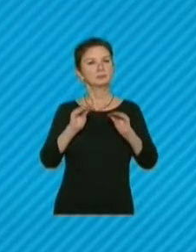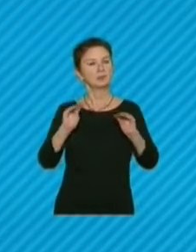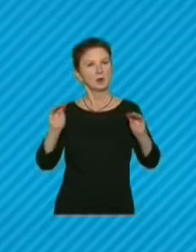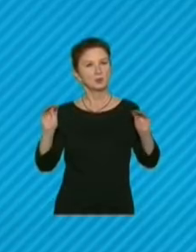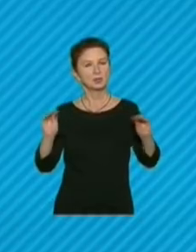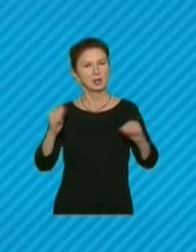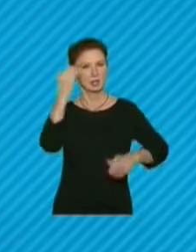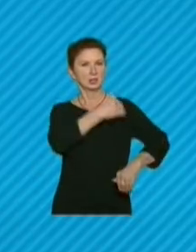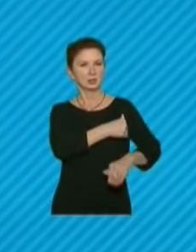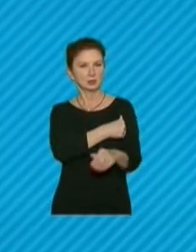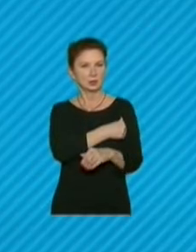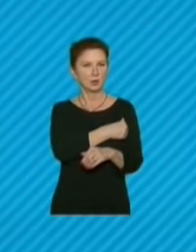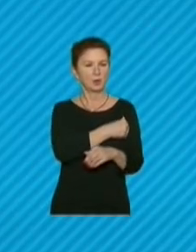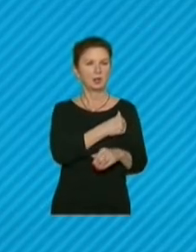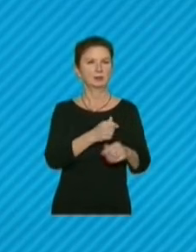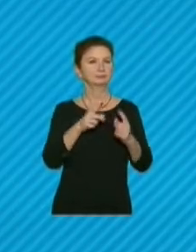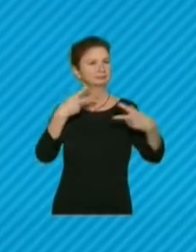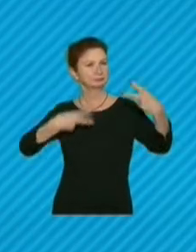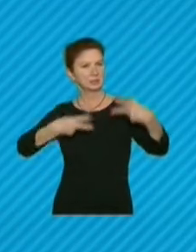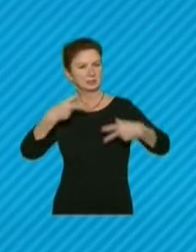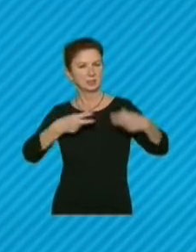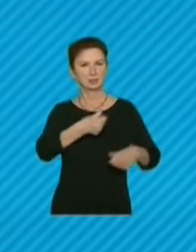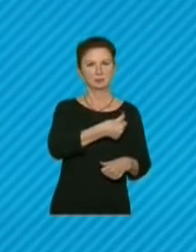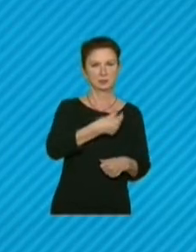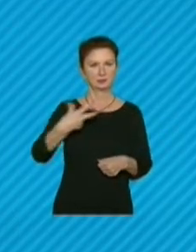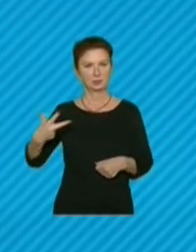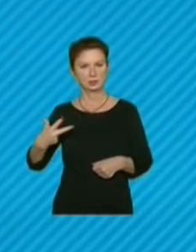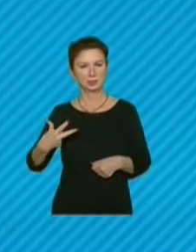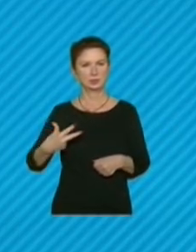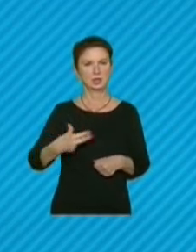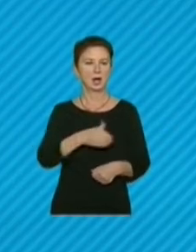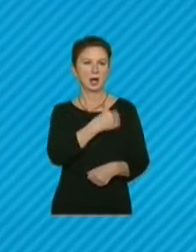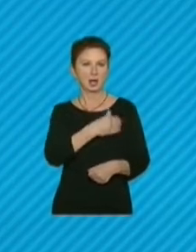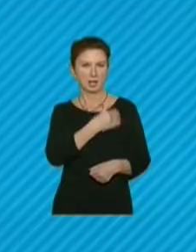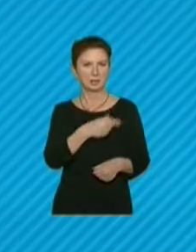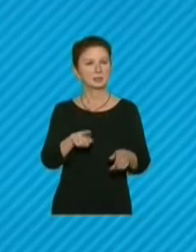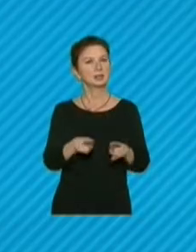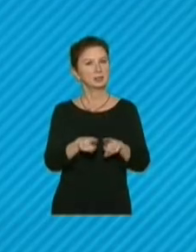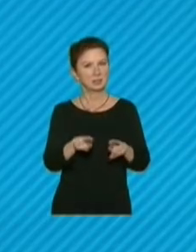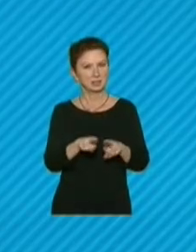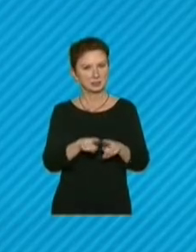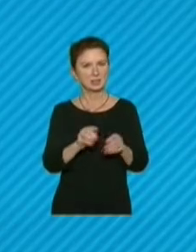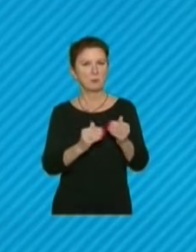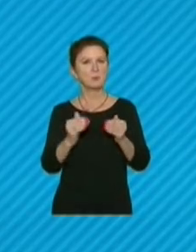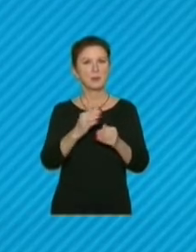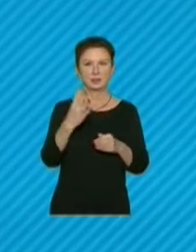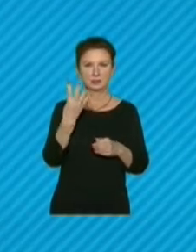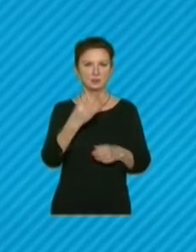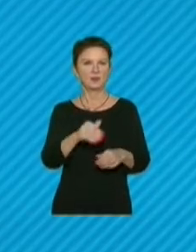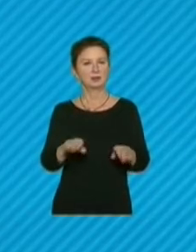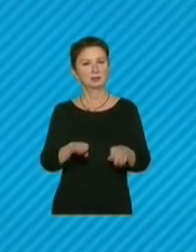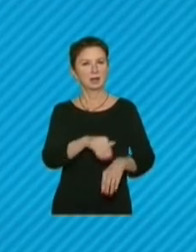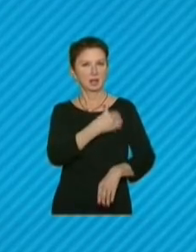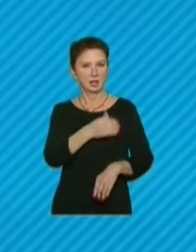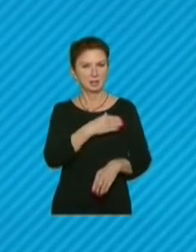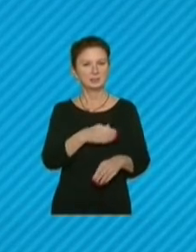od 1 do 3 i przedłużenie okresu pracy zdalnej dla uczniów powyżej 4 klasy do